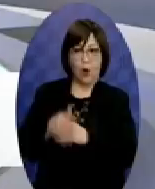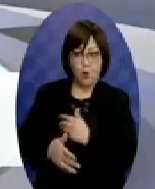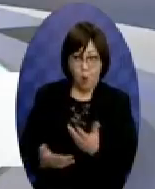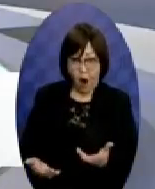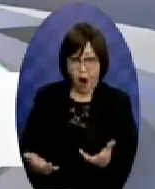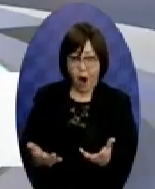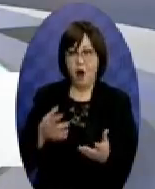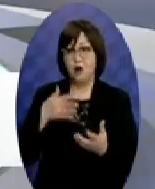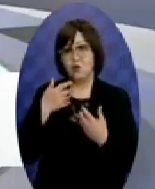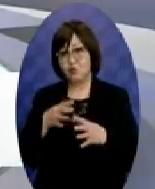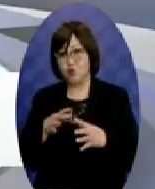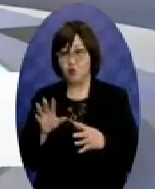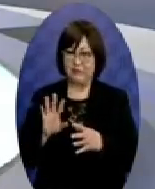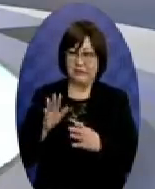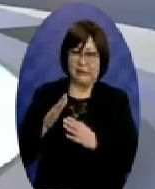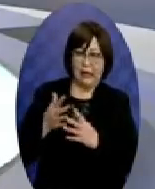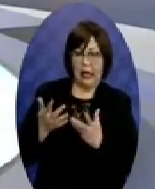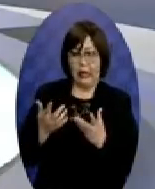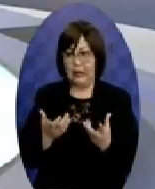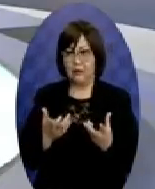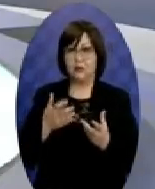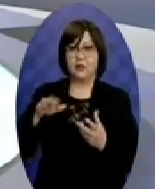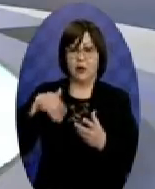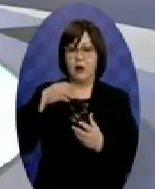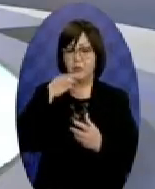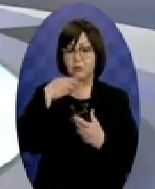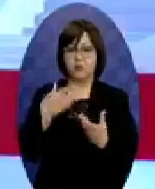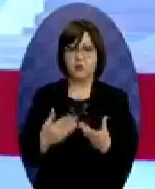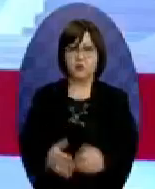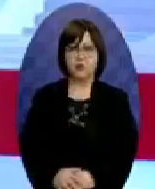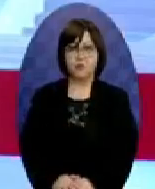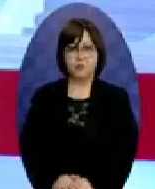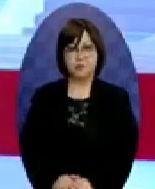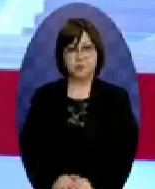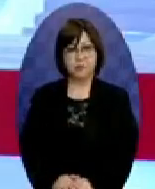гэж төлөвлөсөн байгаа. За баярлалаа.